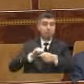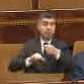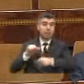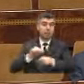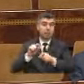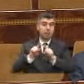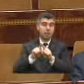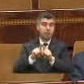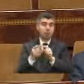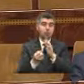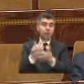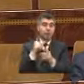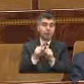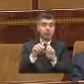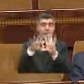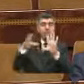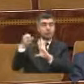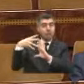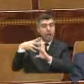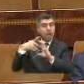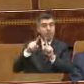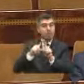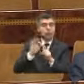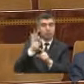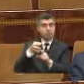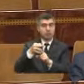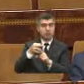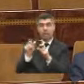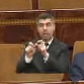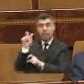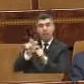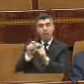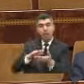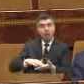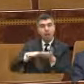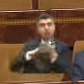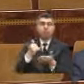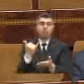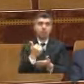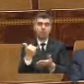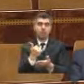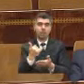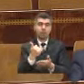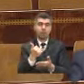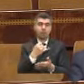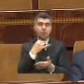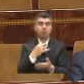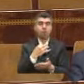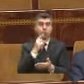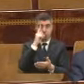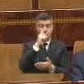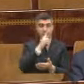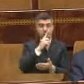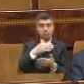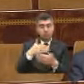يمكنه السيد الوزير إلا أنه يحسن مستوى العيش ديال السكان، وهنا لابد أن نأكد بأننا مازالين محتاجين لإيجاد